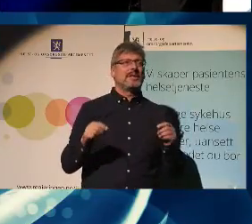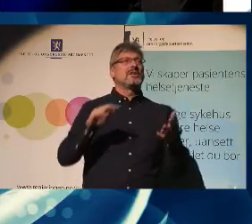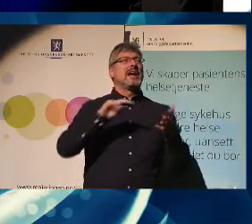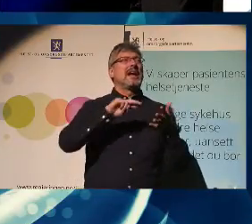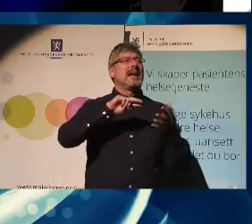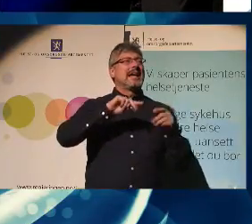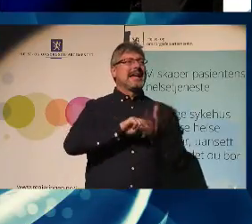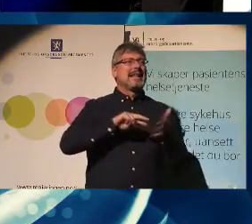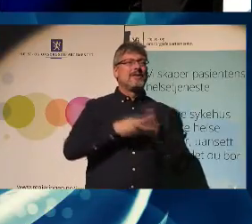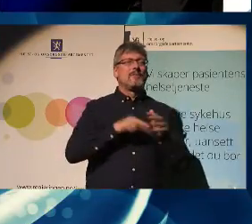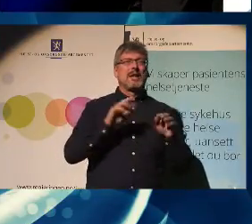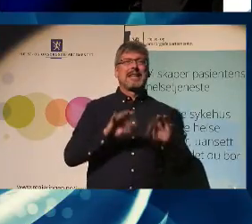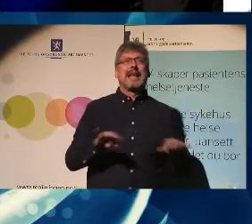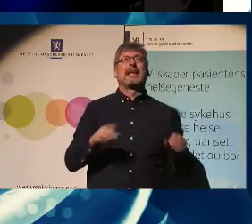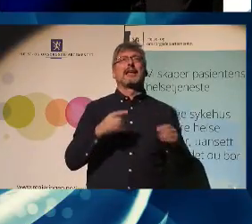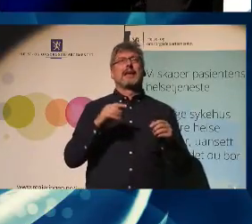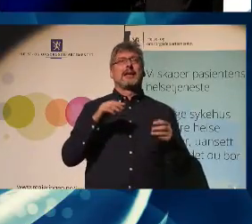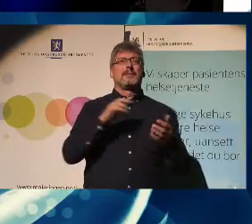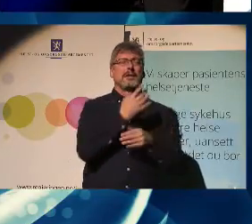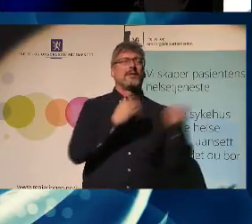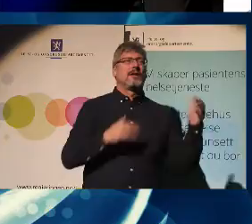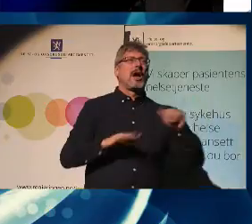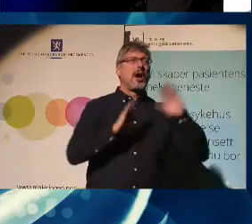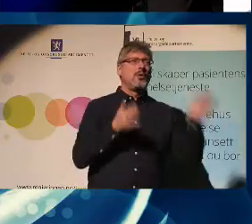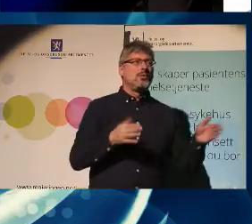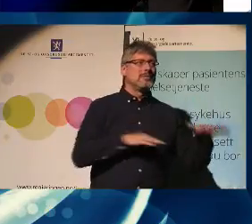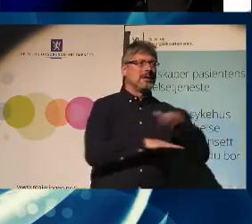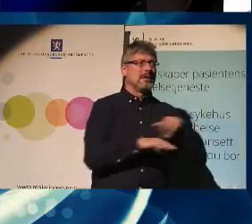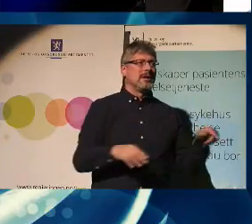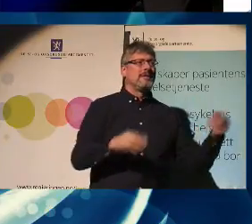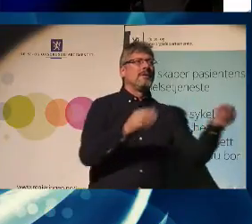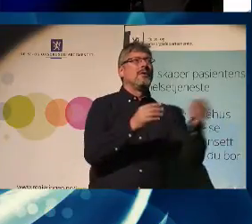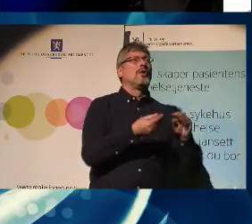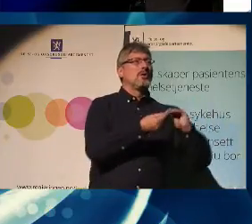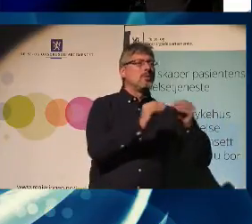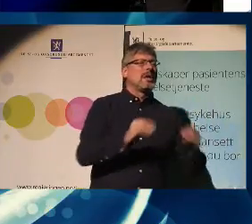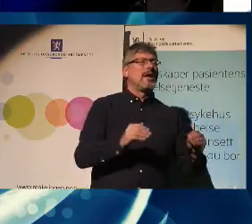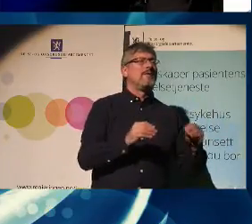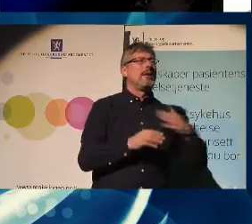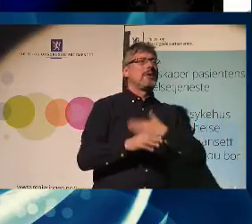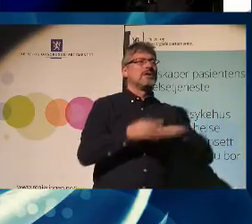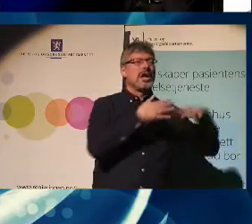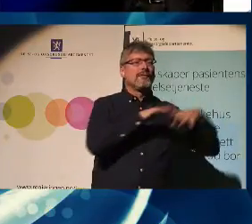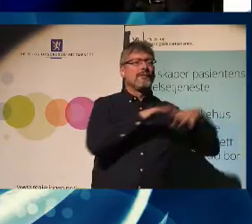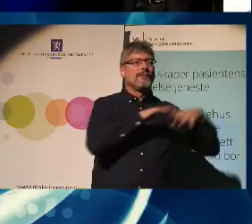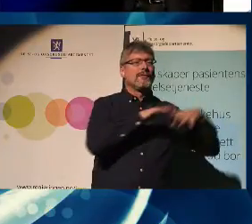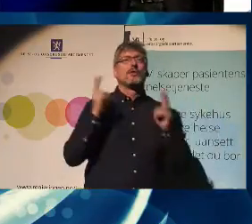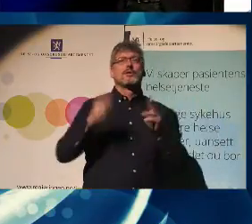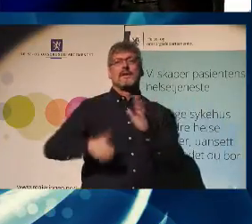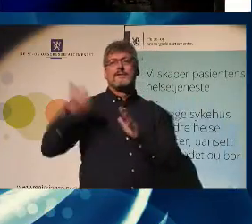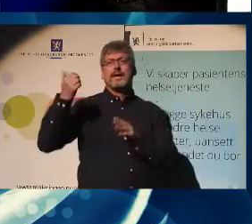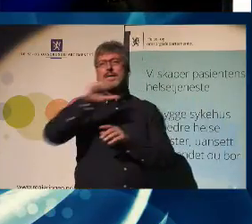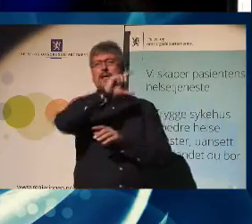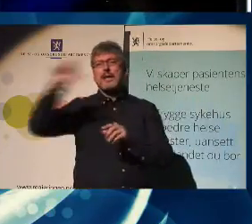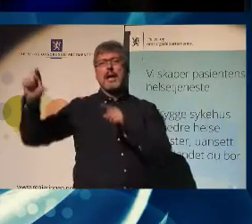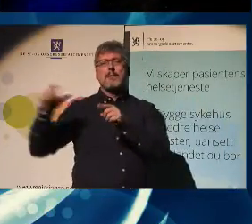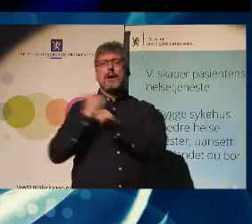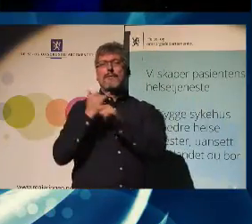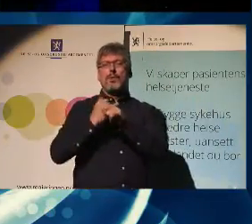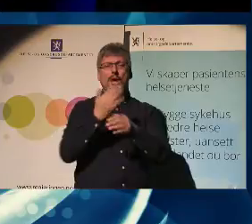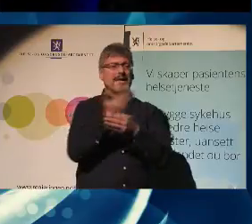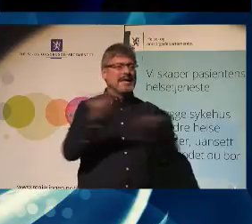jobbe med infrastruktur. Vi har Ahus-miljø med oss på modellering av pasientflyt. Og vi har selvfølgelig også et viktig tema som handler om hvordan får vi spredt